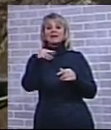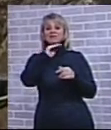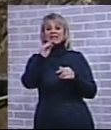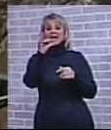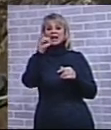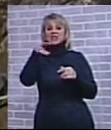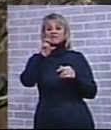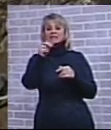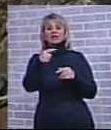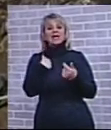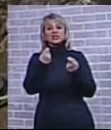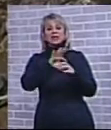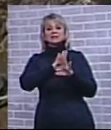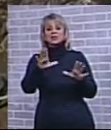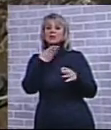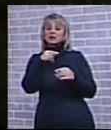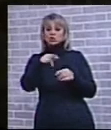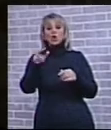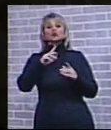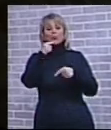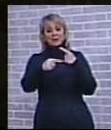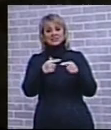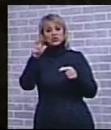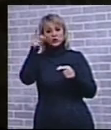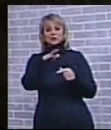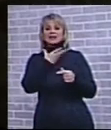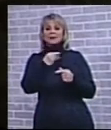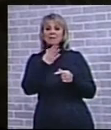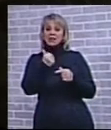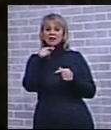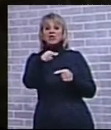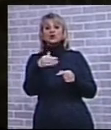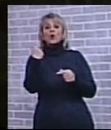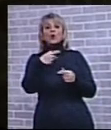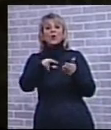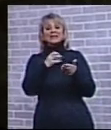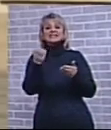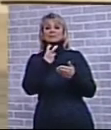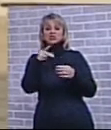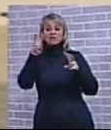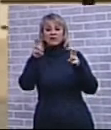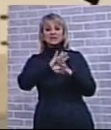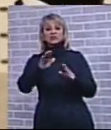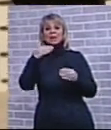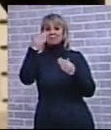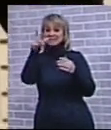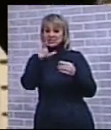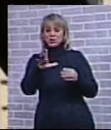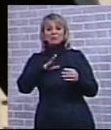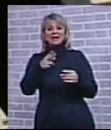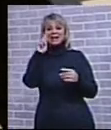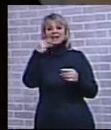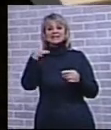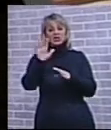Фаина Раневская. «Я никогда не была красива, но постоянно была чертовски мила». Ее колкие или смешные фразы не по сценарию стали